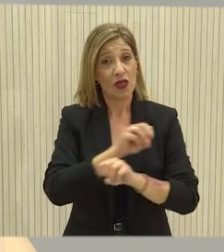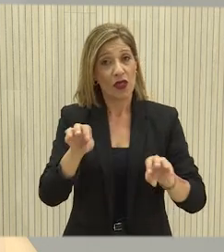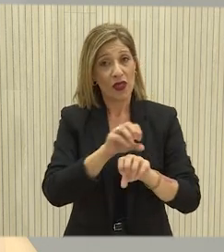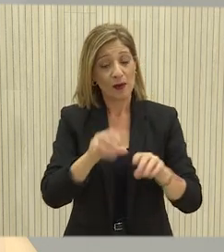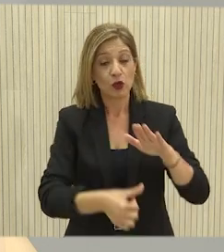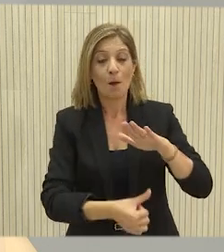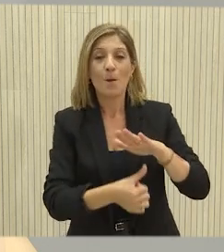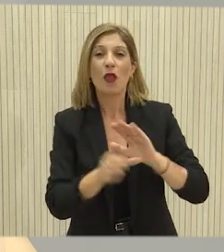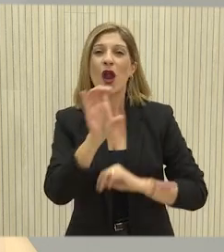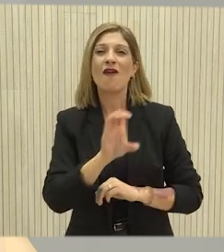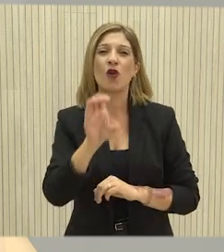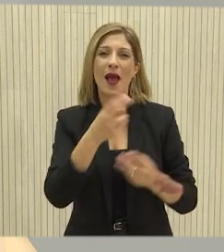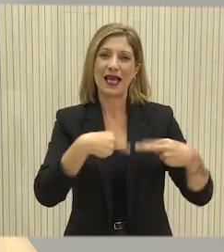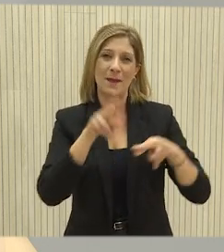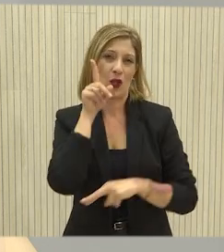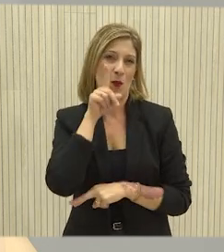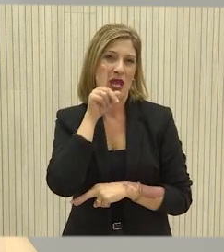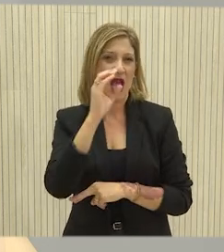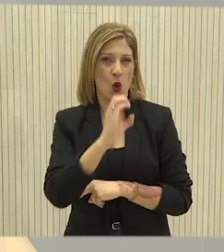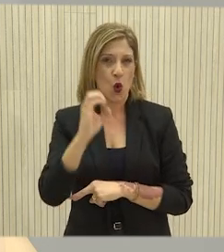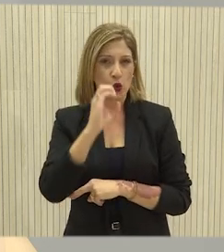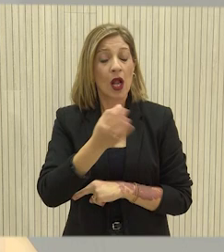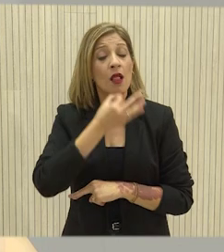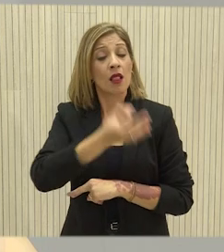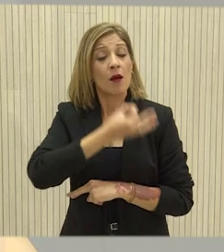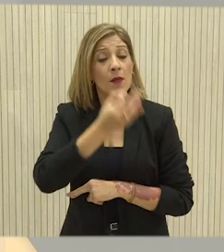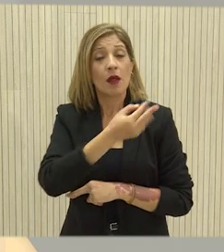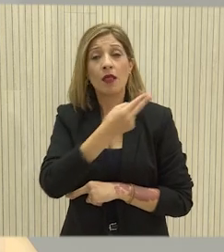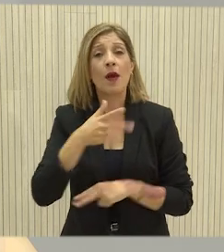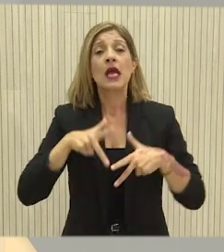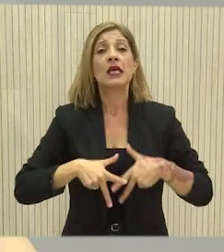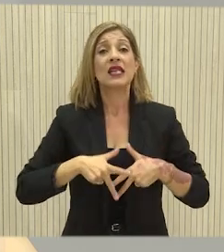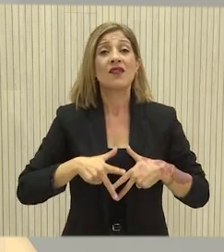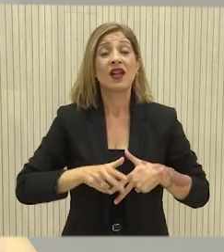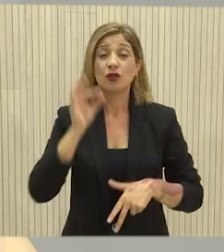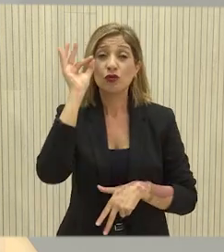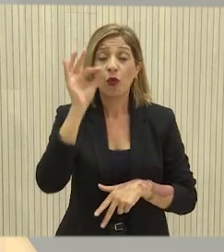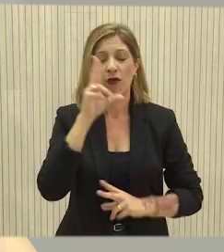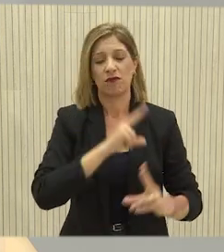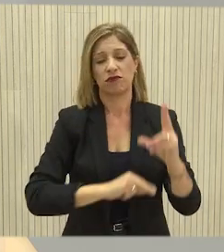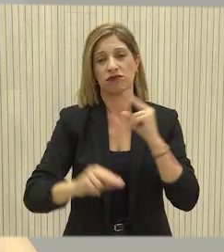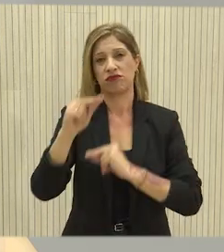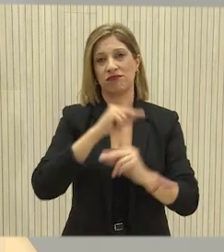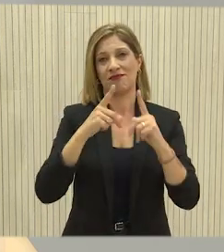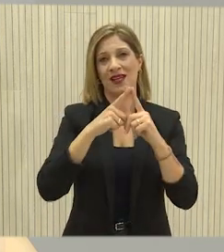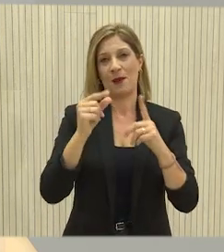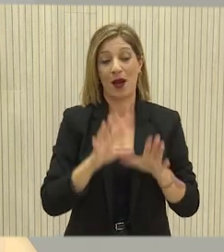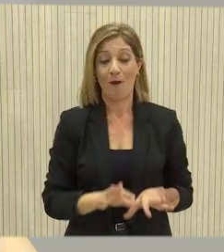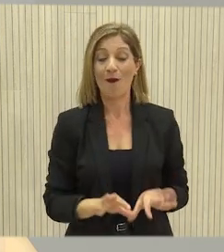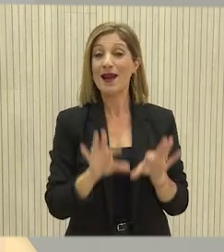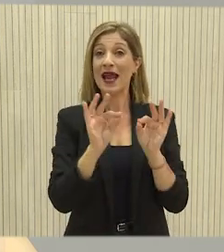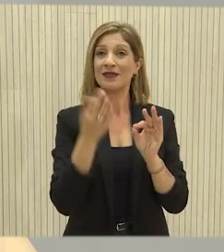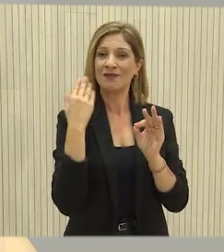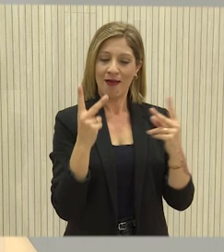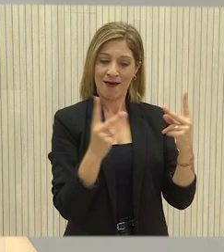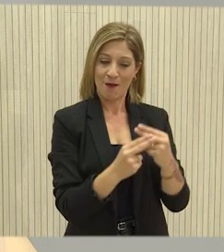την πρόεδρο της Ευρωπαϊκής Επιτροπής για τις προσπάθειες που καταβάλει η κυβέρνηση ως προς την επανέναρξη των διαπραγματεύσεων για το Κυπριακό από εκεί που έχουν